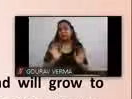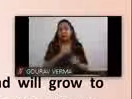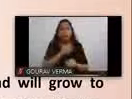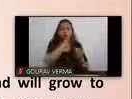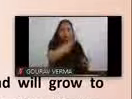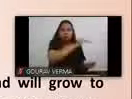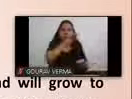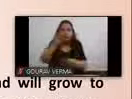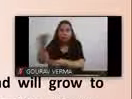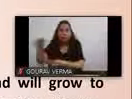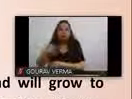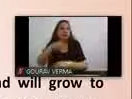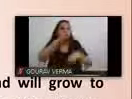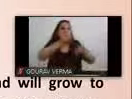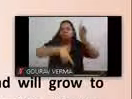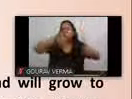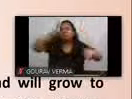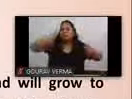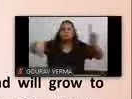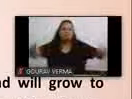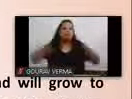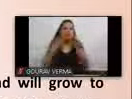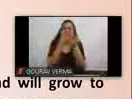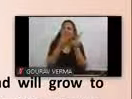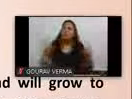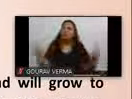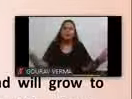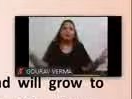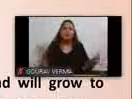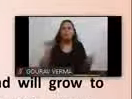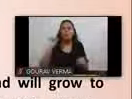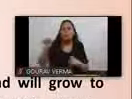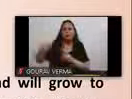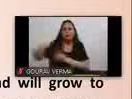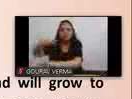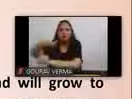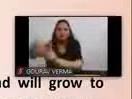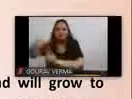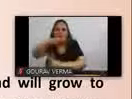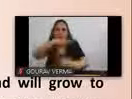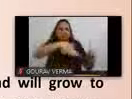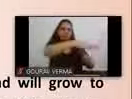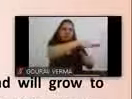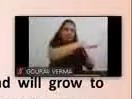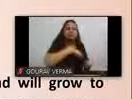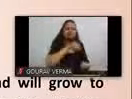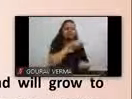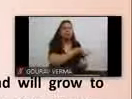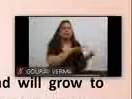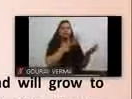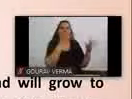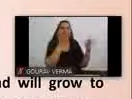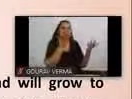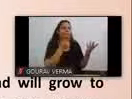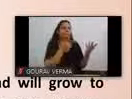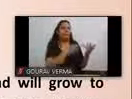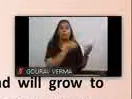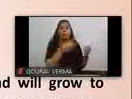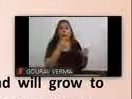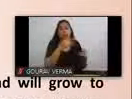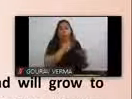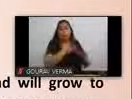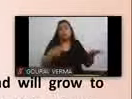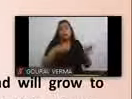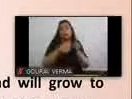इन डिफरेंट एरियाज, दे डिडंट ग्रो इन ऑन द सिंगल ट्रैक. One grew in a, one became tech savvy, one